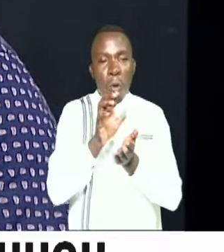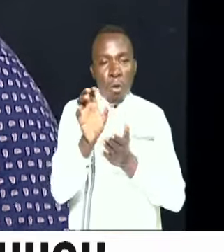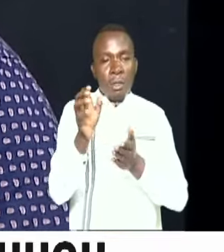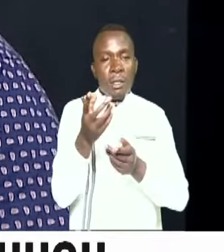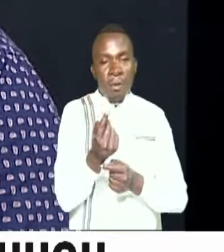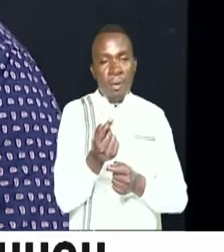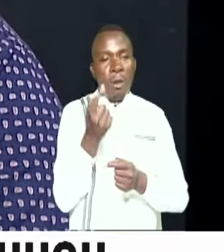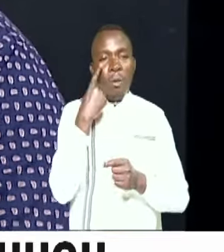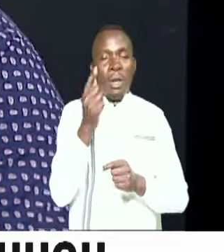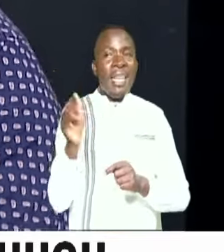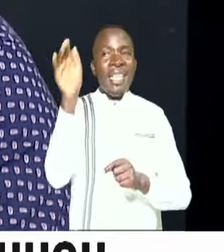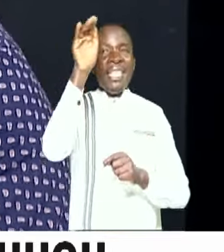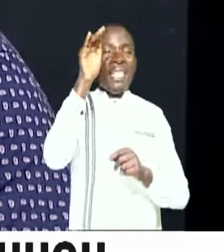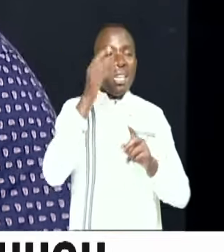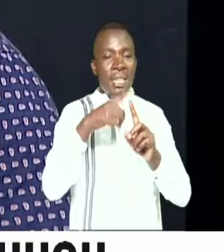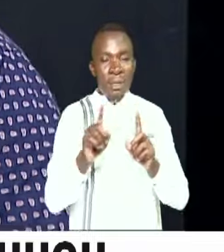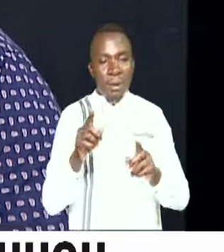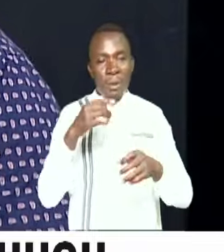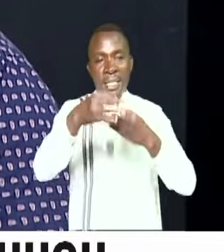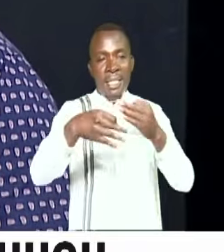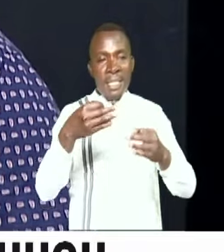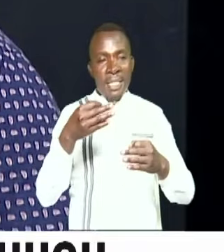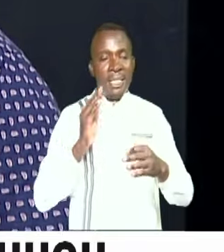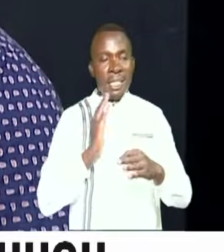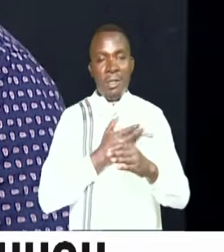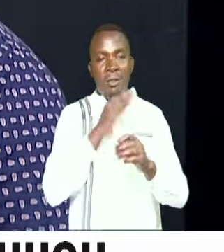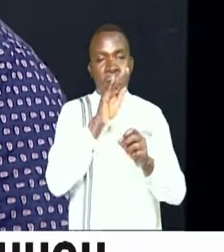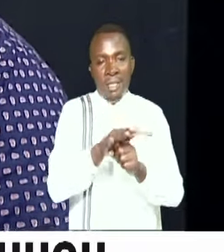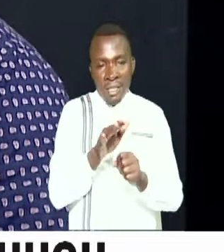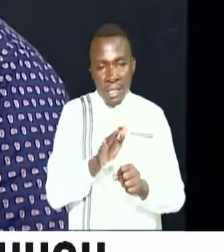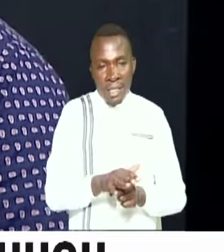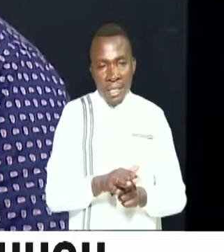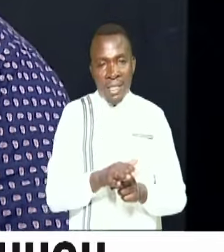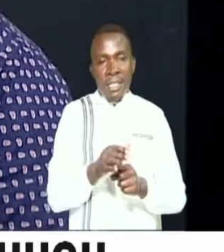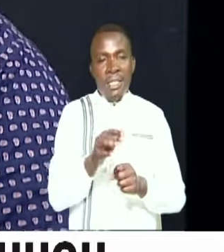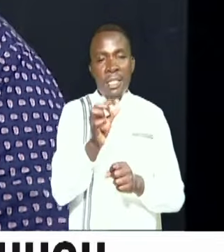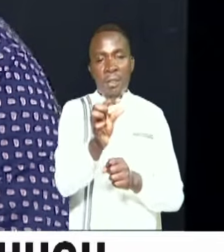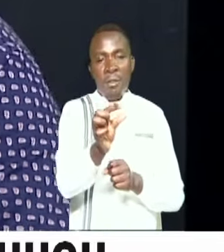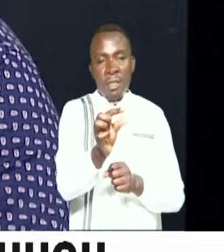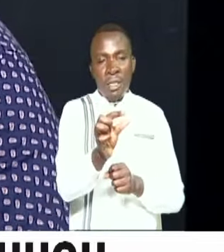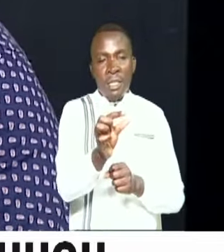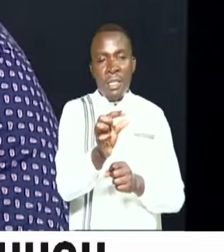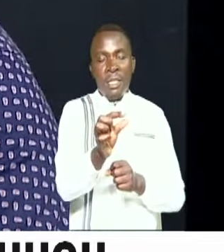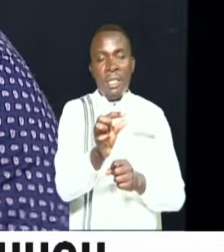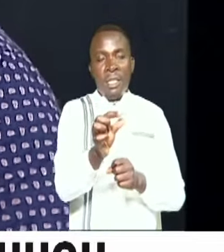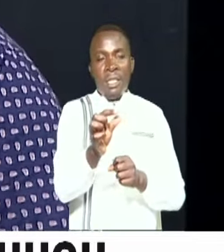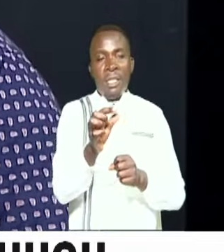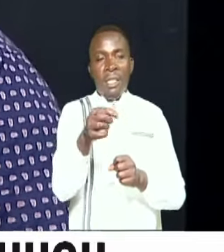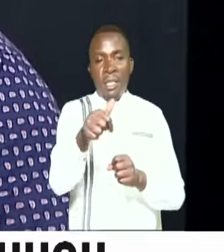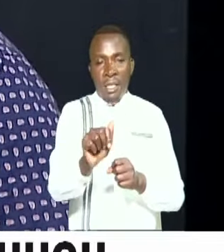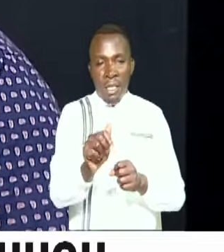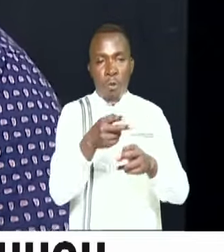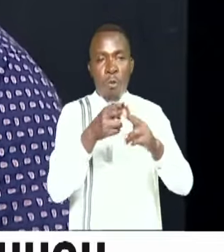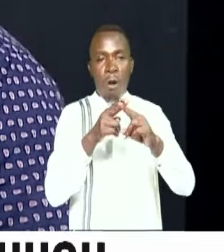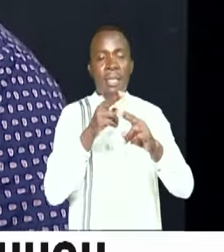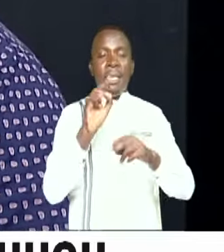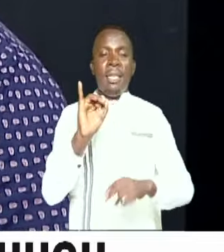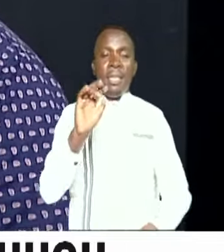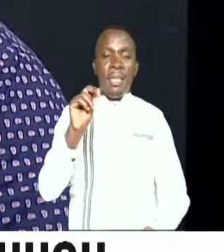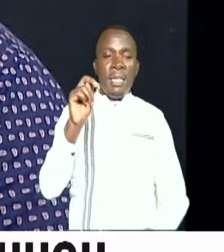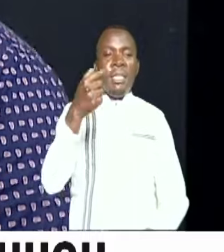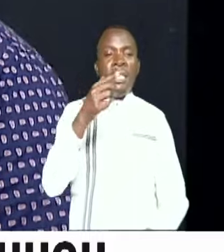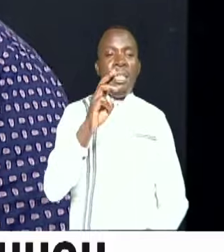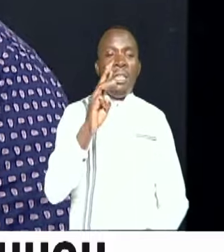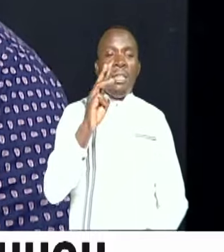usanga kiba kiri hejuru. Kandi tumenye inganda zacu nyinshi ni ntoya, usanga ko badafite ya ngwate isabwa. Noneho